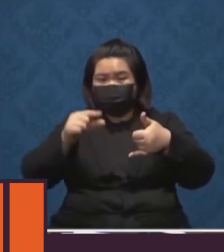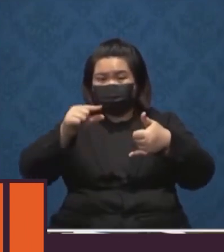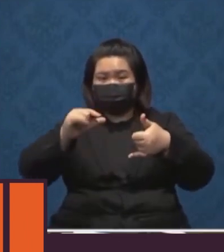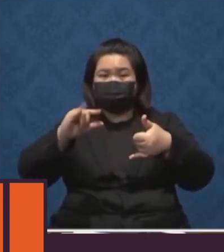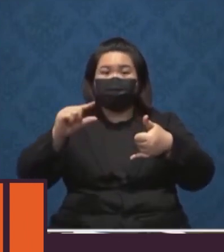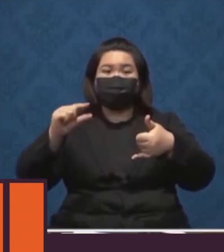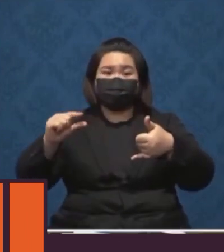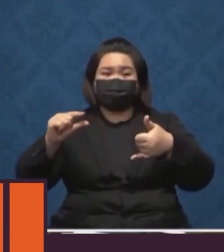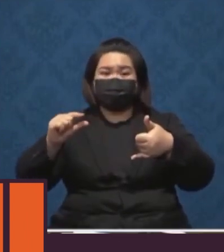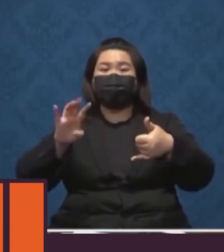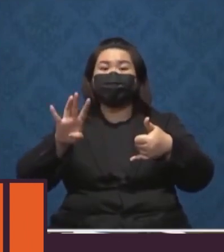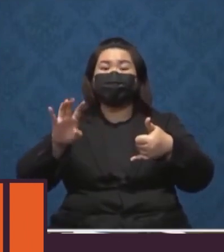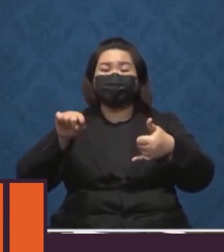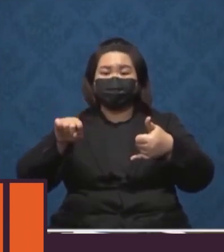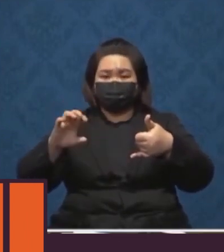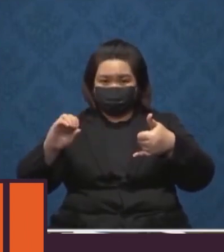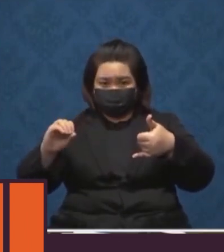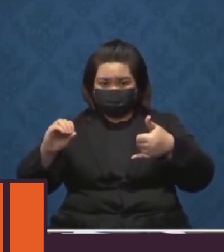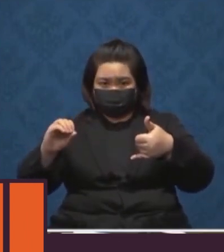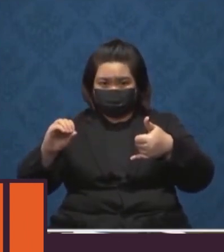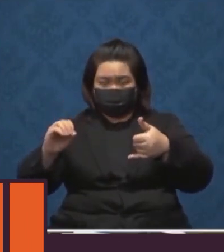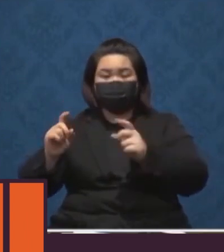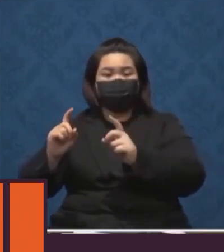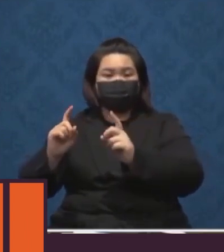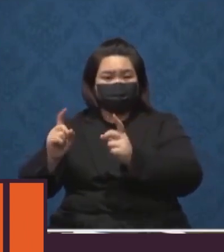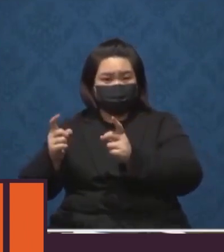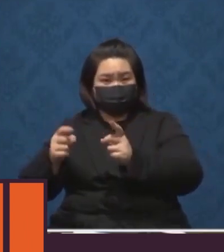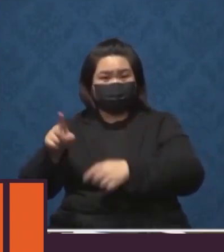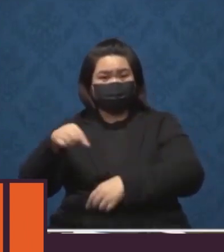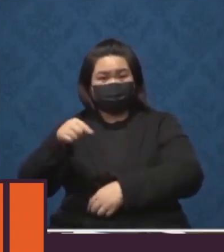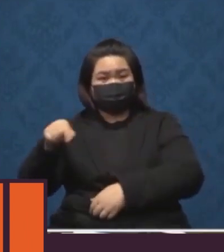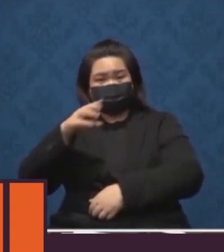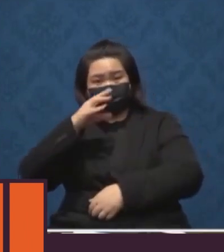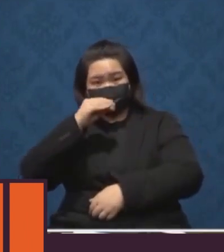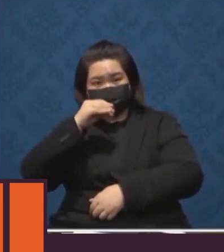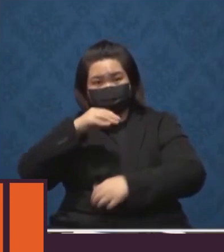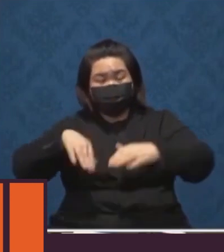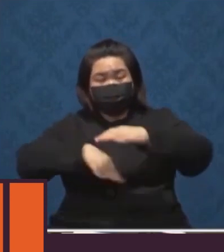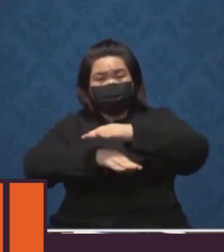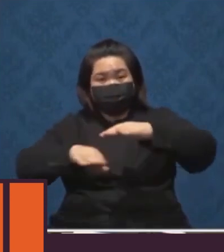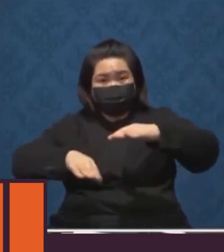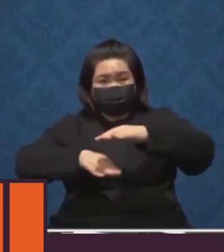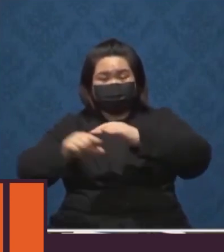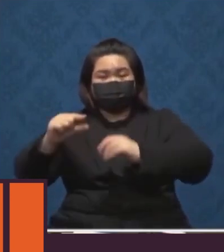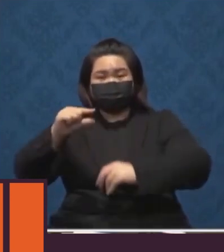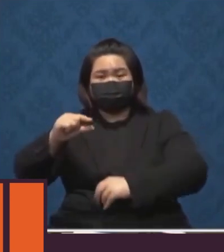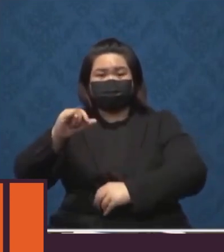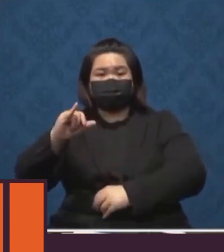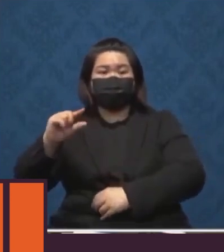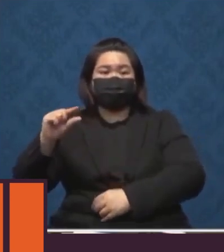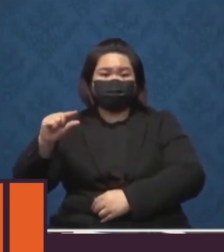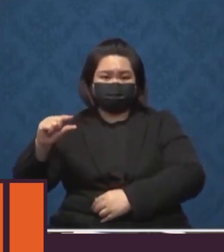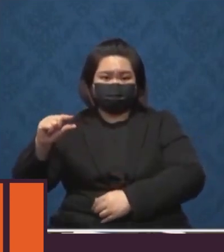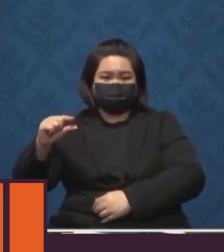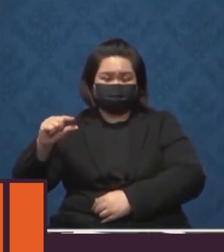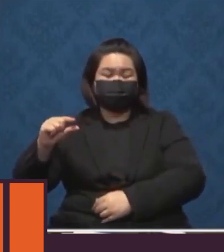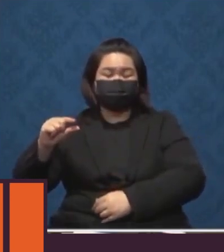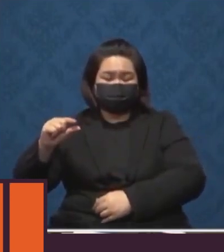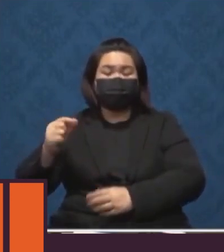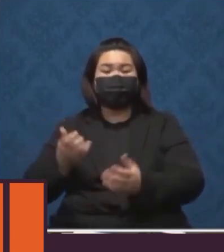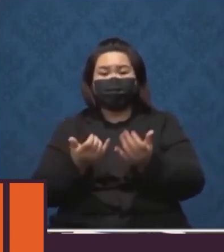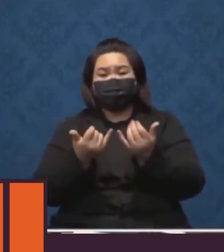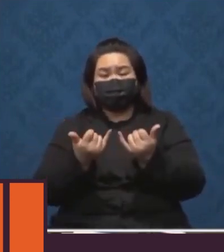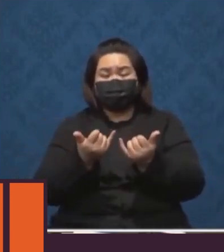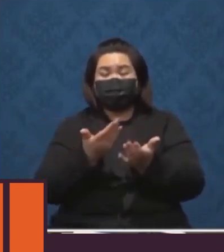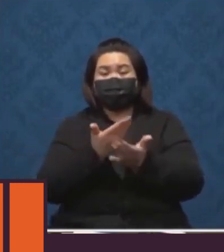4.0 วงเล็บขอย่าใช้ภาษากิจครัตามเอกสารกกเวอร์เกอร์ในส่วนของงบรายใจอื่